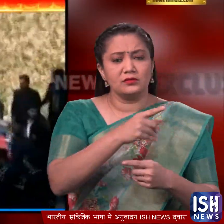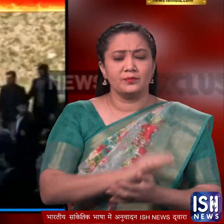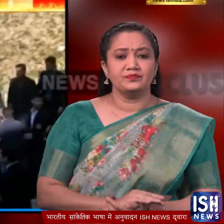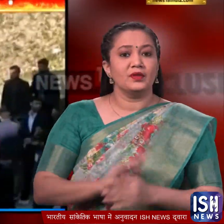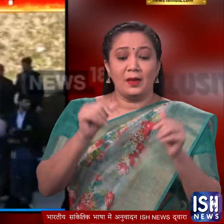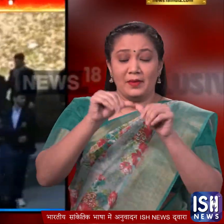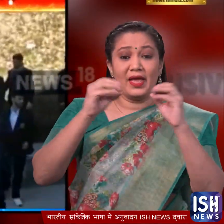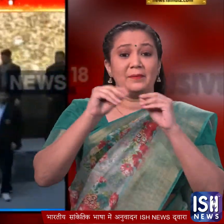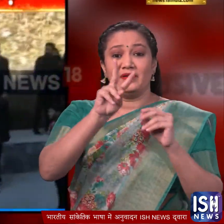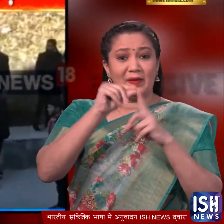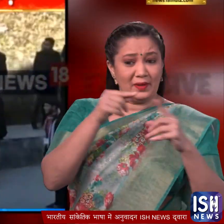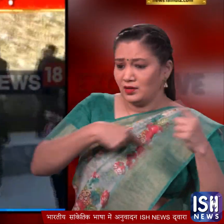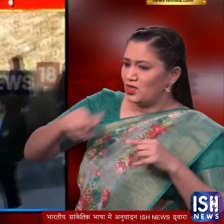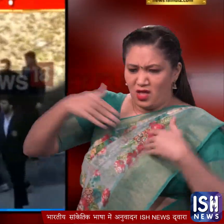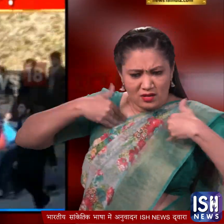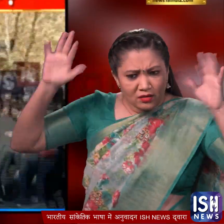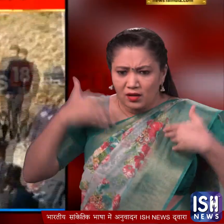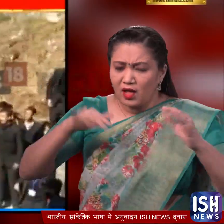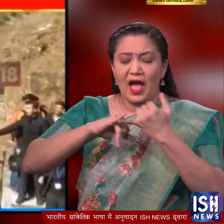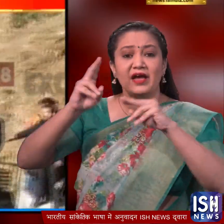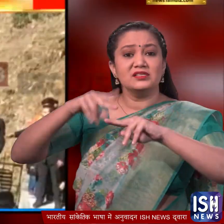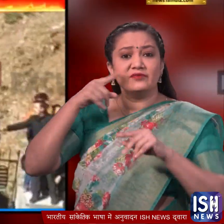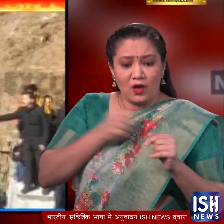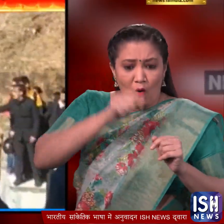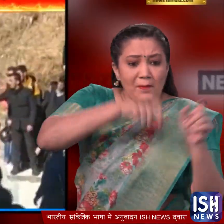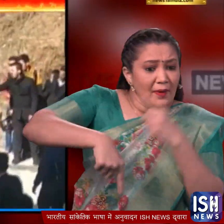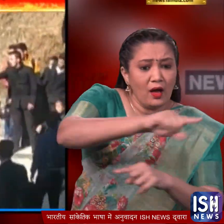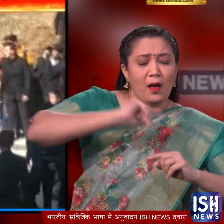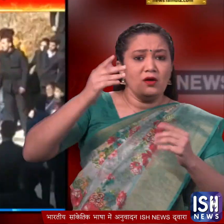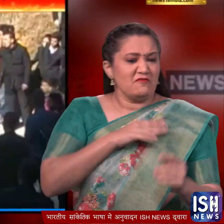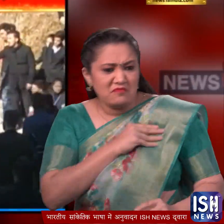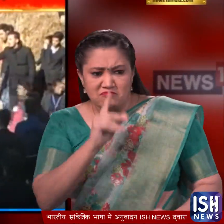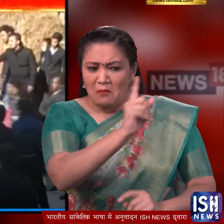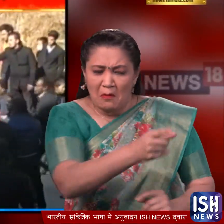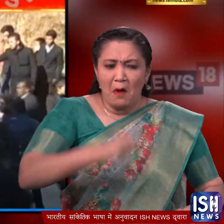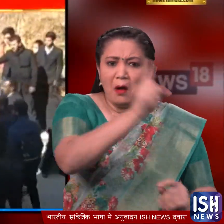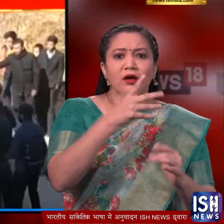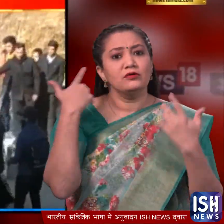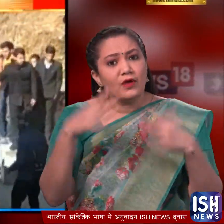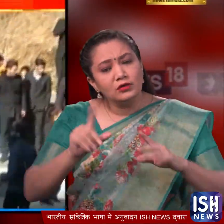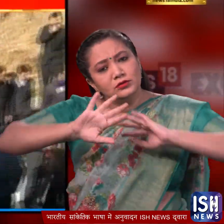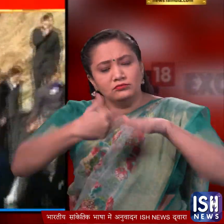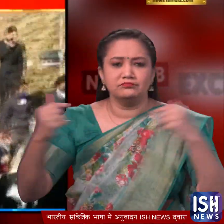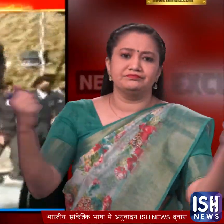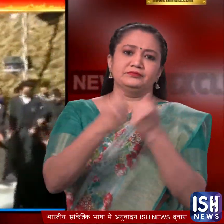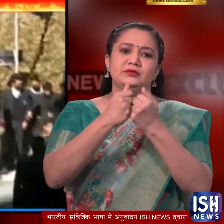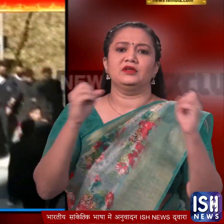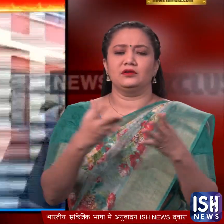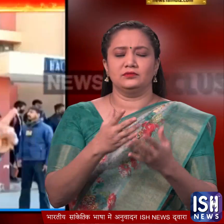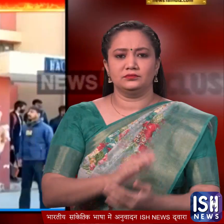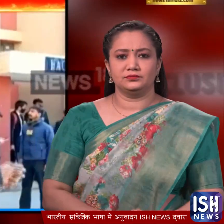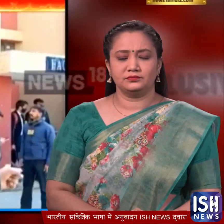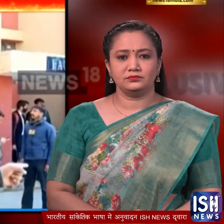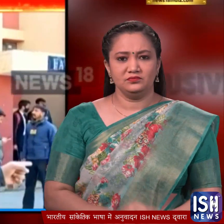तो वहीं दूसरी तरफ एबीवीपी के लोगों ने दावा किया कि एसएफआई के लोगों ने उनके कार्यकर्ताओं को डराने धमकाने का काम किया, जिसकी वजह से उनके बीच लड़ाई